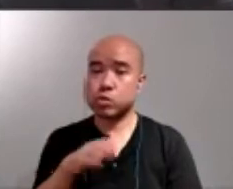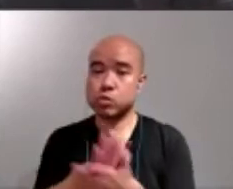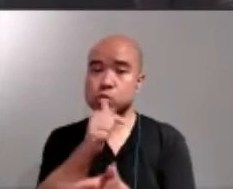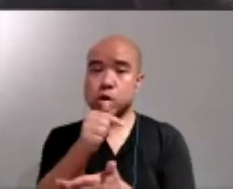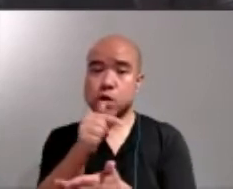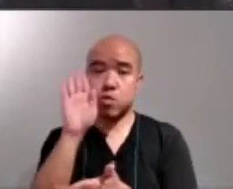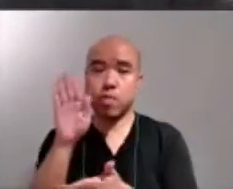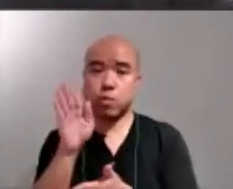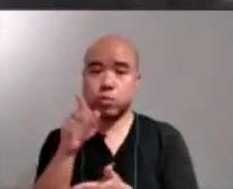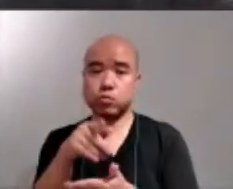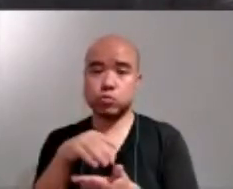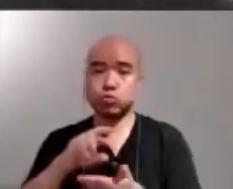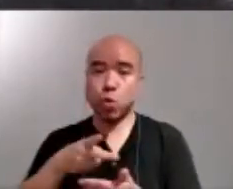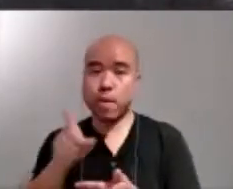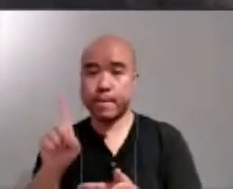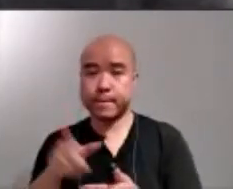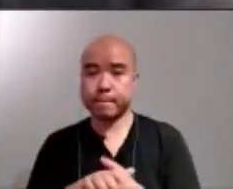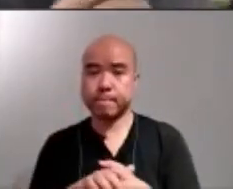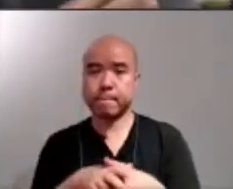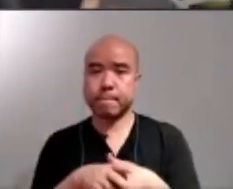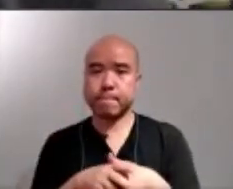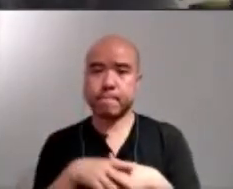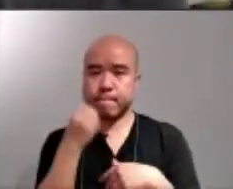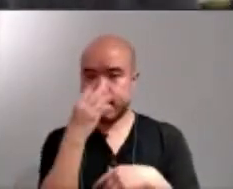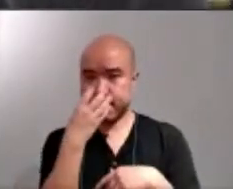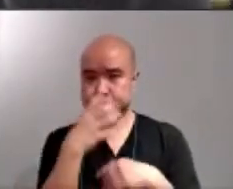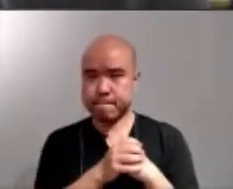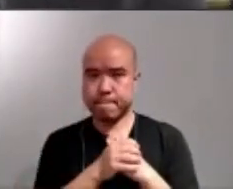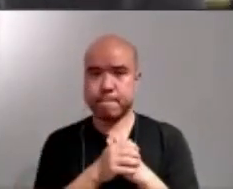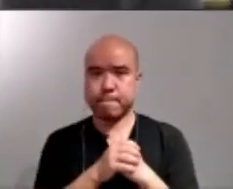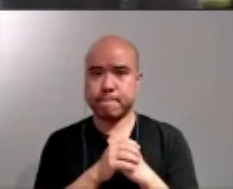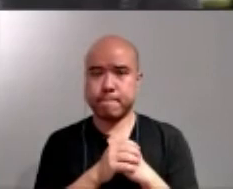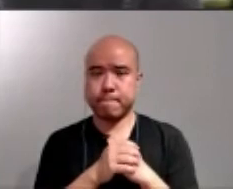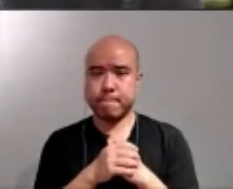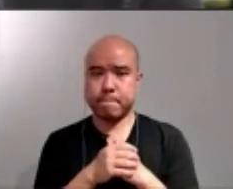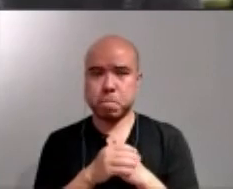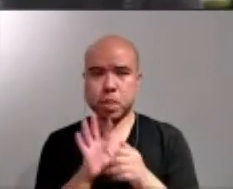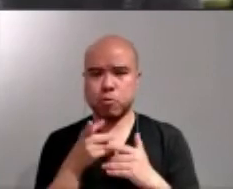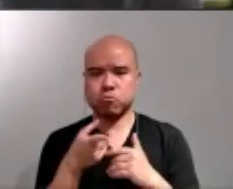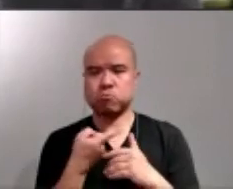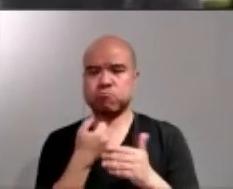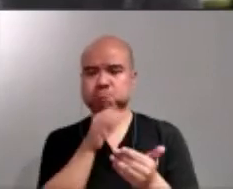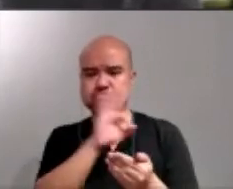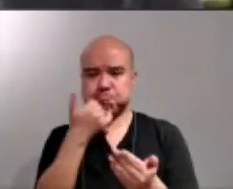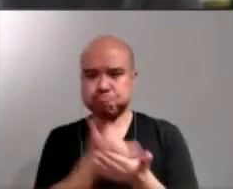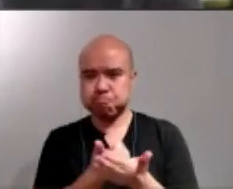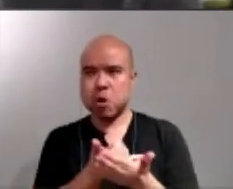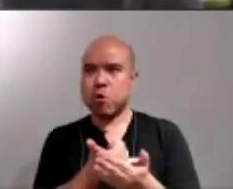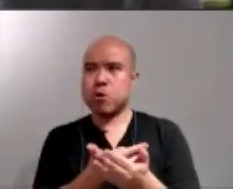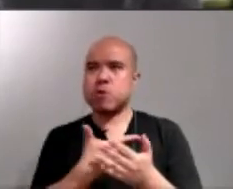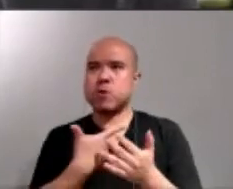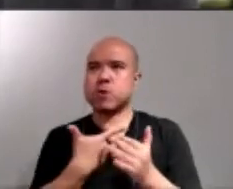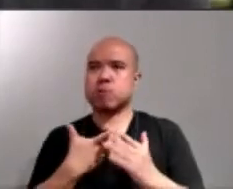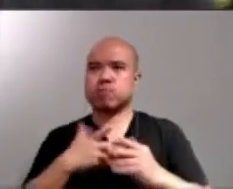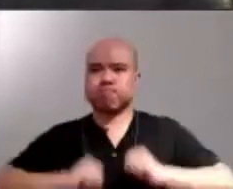我覺得咧，其實香港咧嘅 DNA 咧，其實係一個即係不死嘅精神嘅嚇，咁咯，即係無論